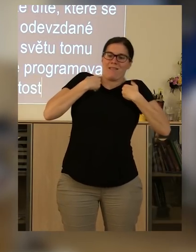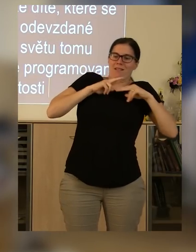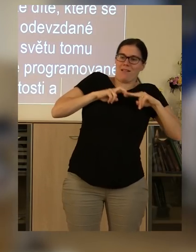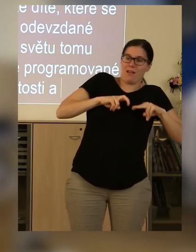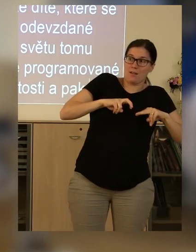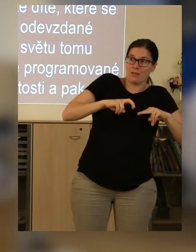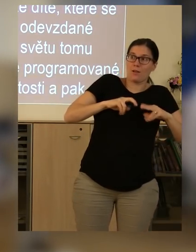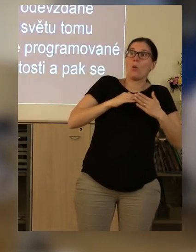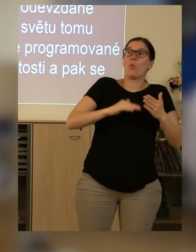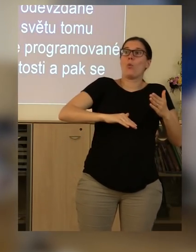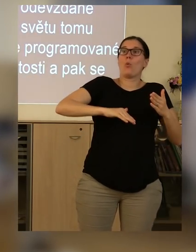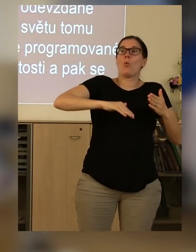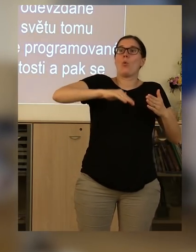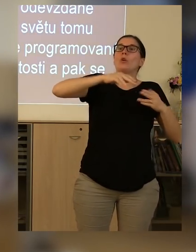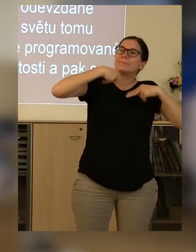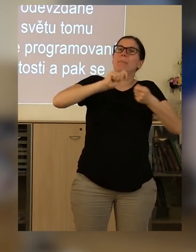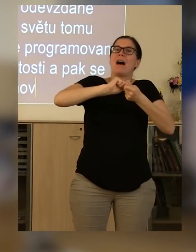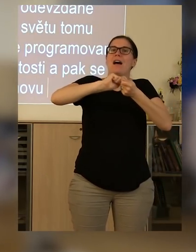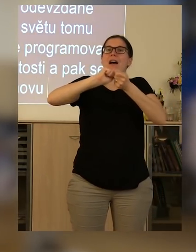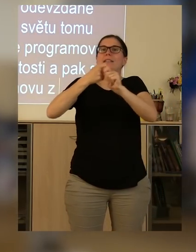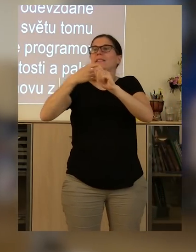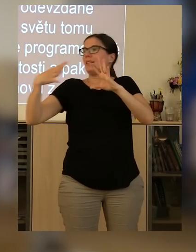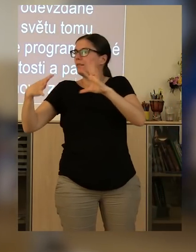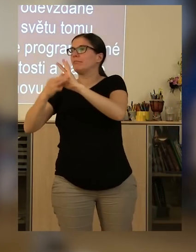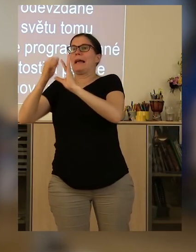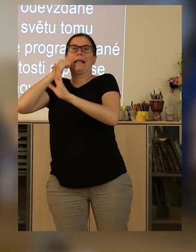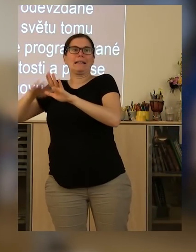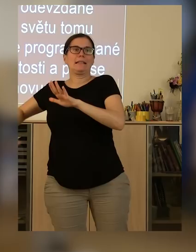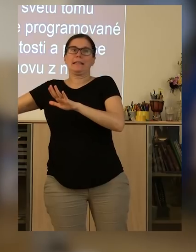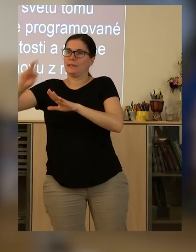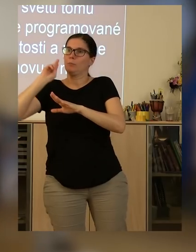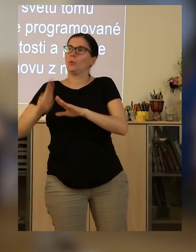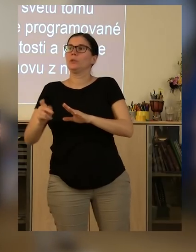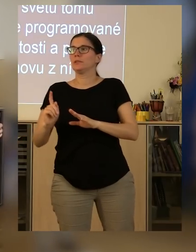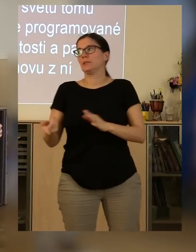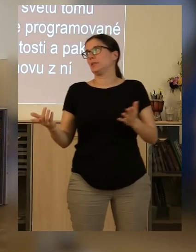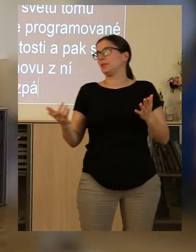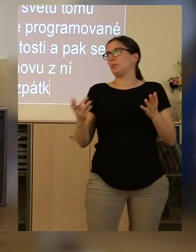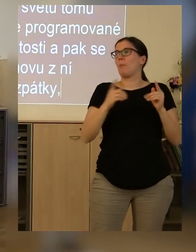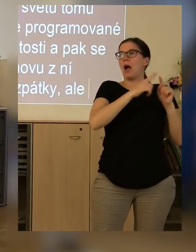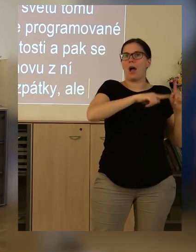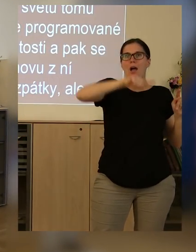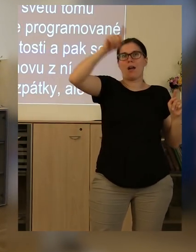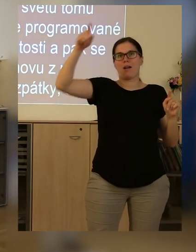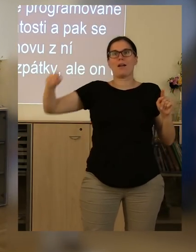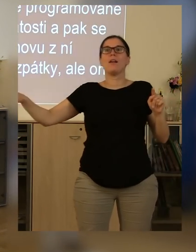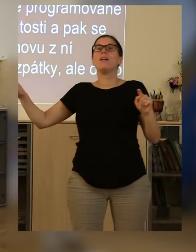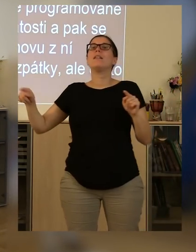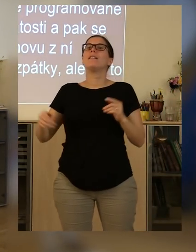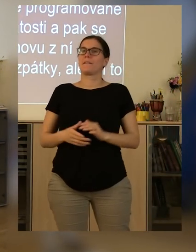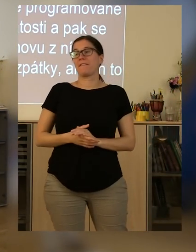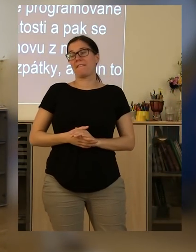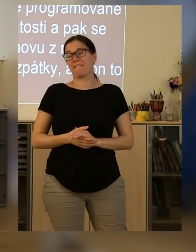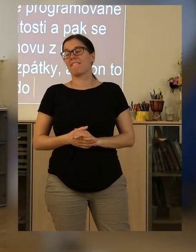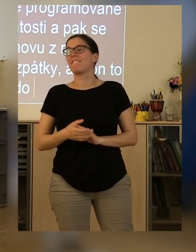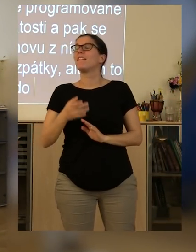vlastně, znovu z ní musí vystoupit. Jakoby zpátky. Ale on to nikdy není návrat do dětství. Ono